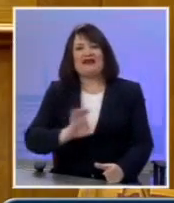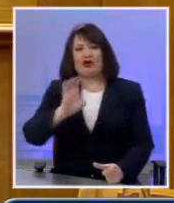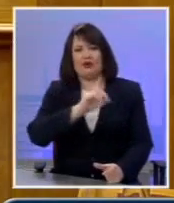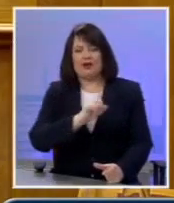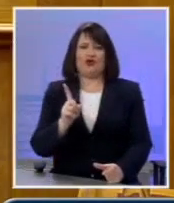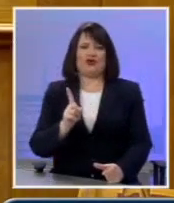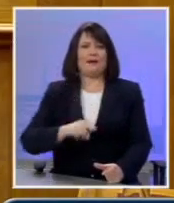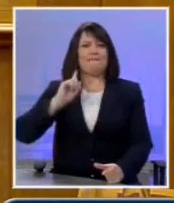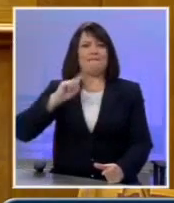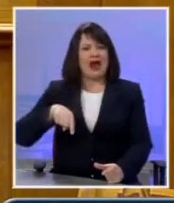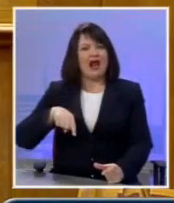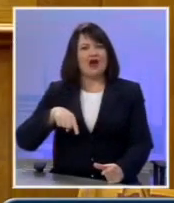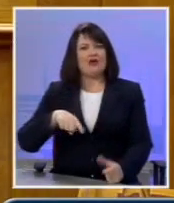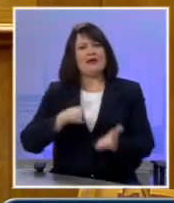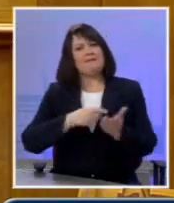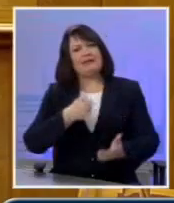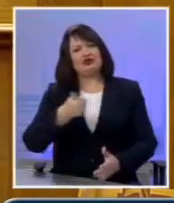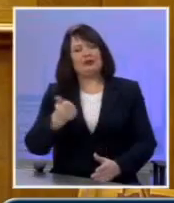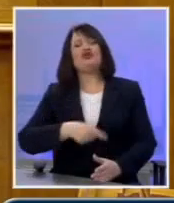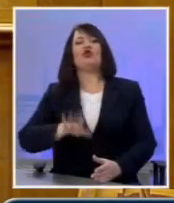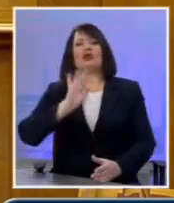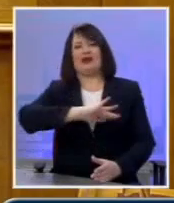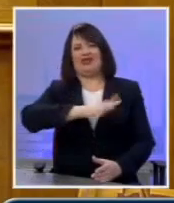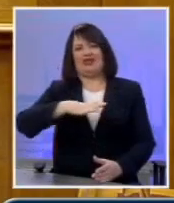των παράνομων επαναπροωθήσεων στη θάλασσα.